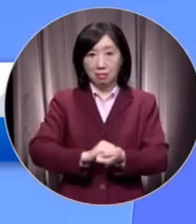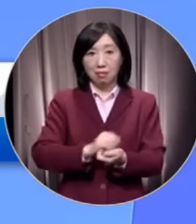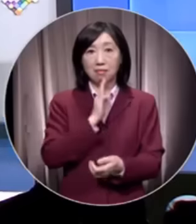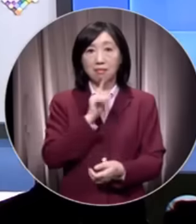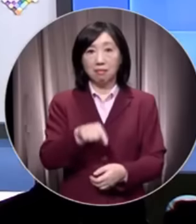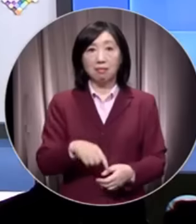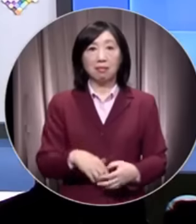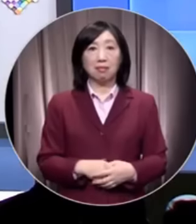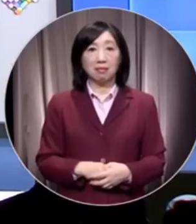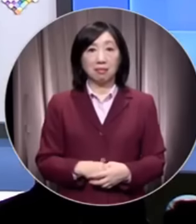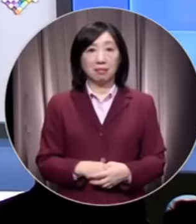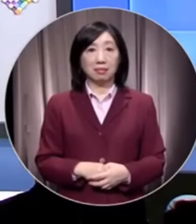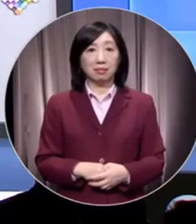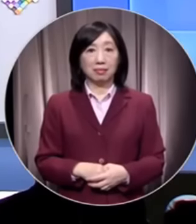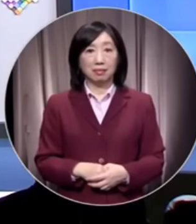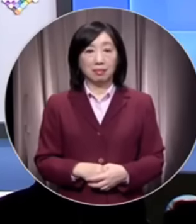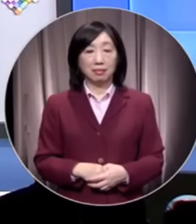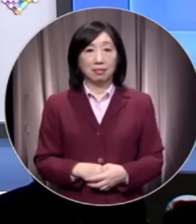的作为。